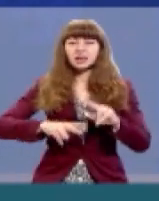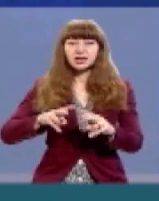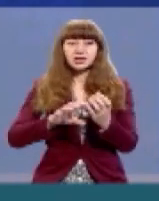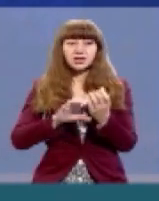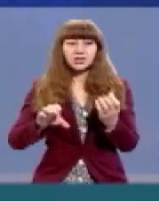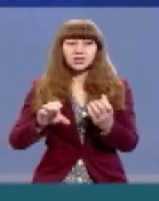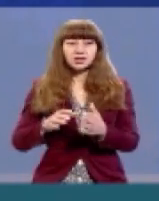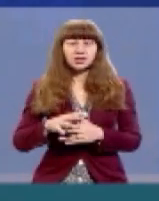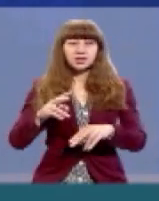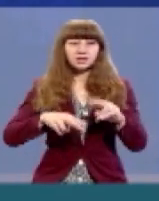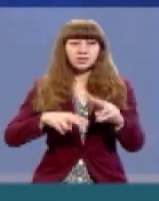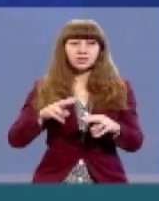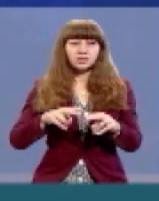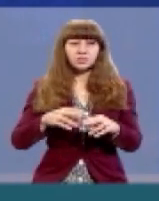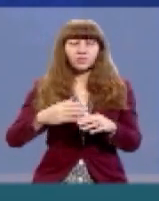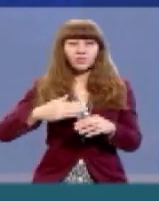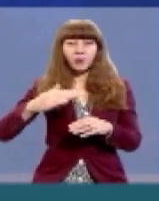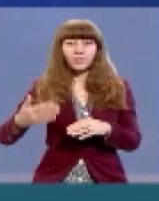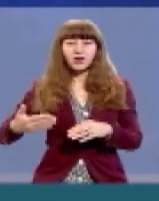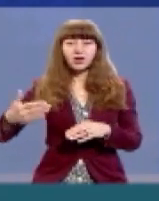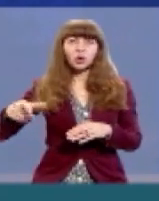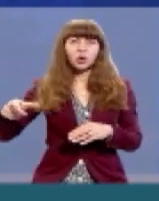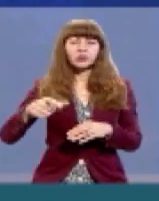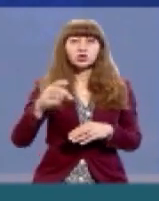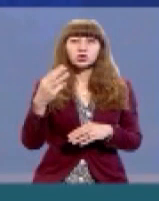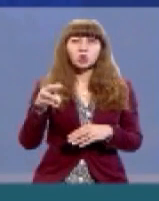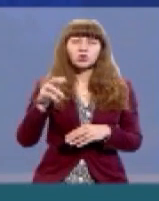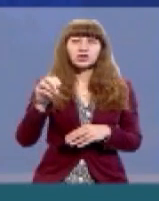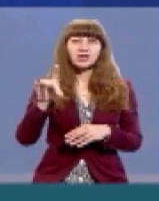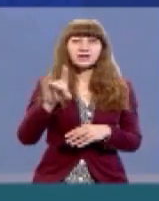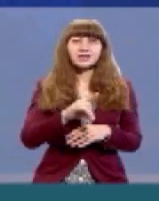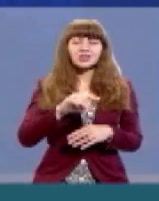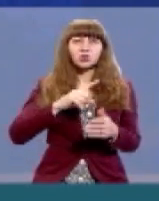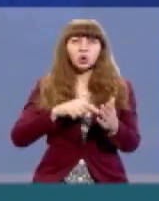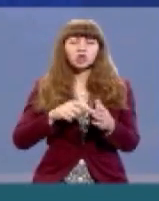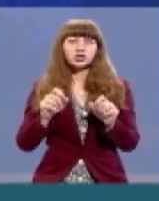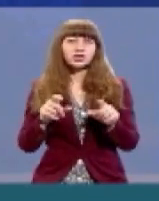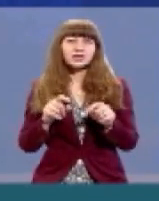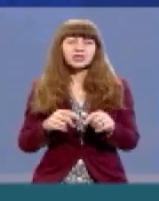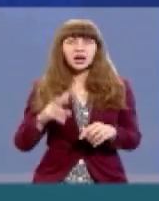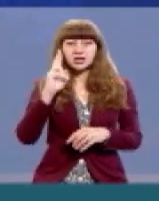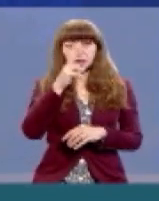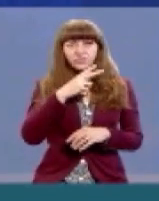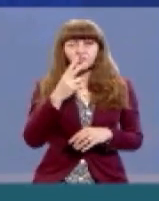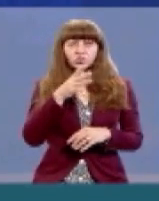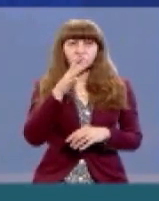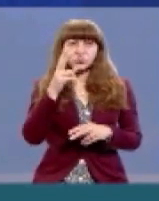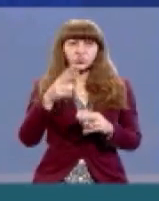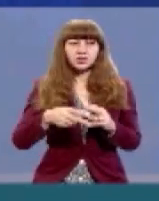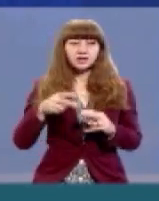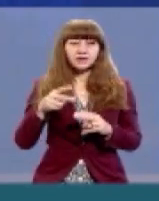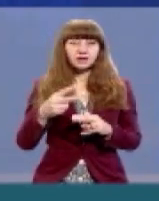сетей к малоэтажной застройке по правому берегу реки Шортанды города Житогора. Проект двухгодичный, с сроком завершения